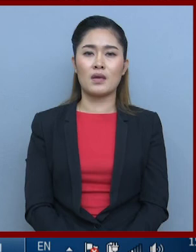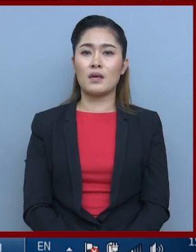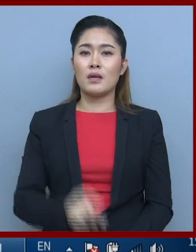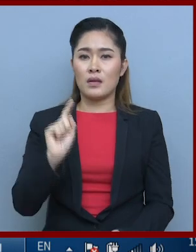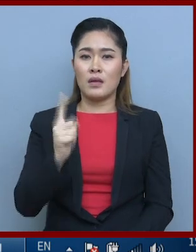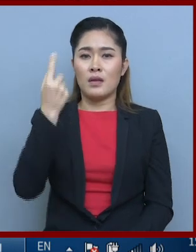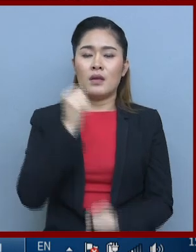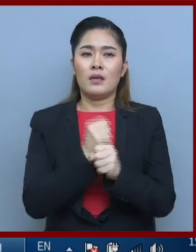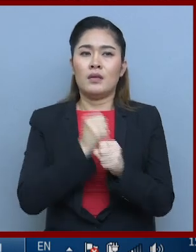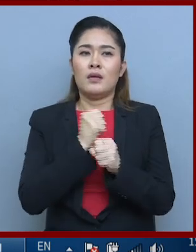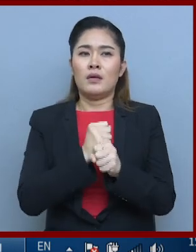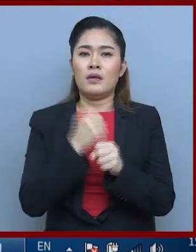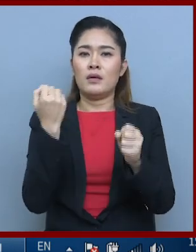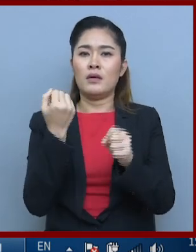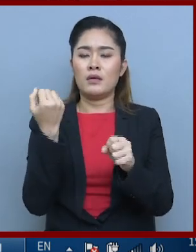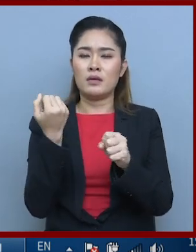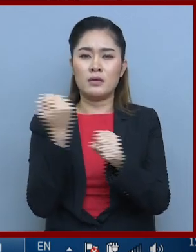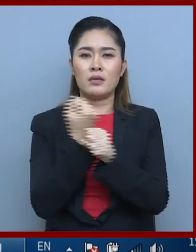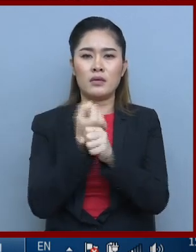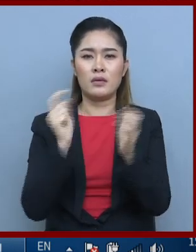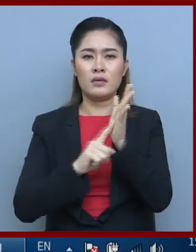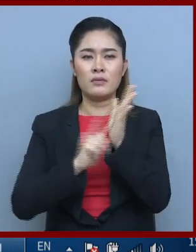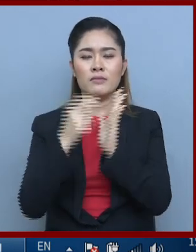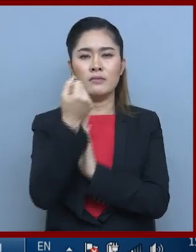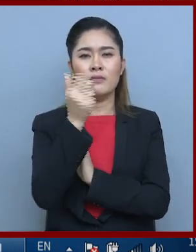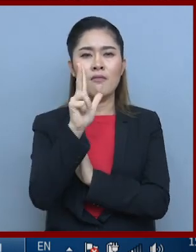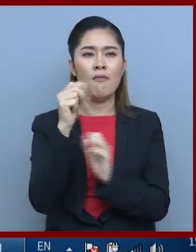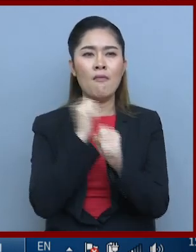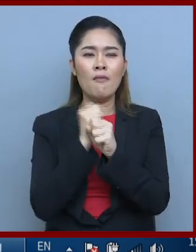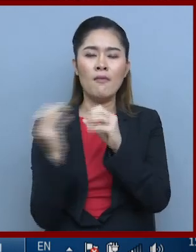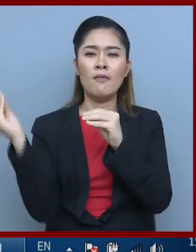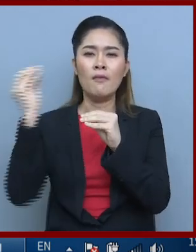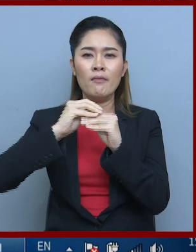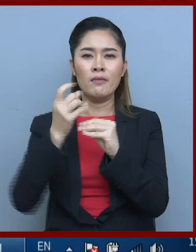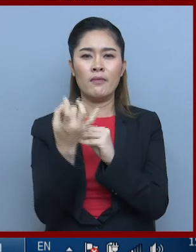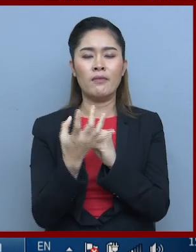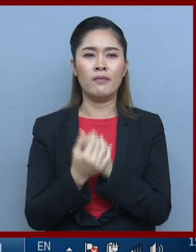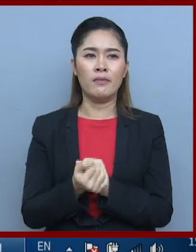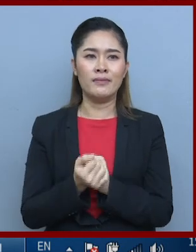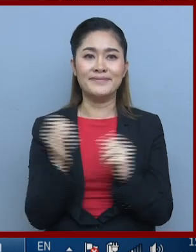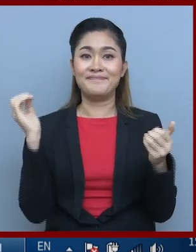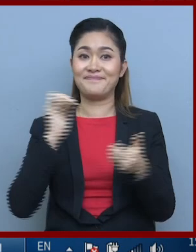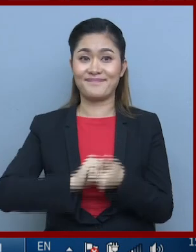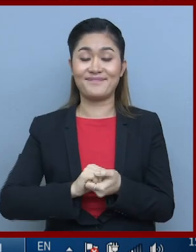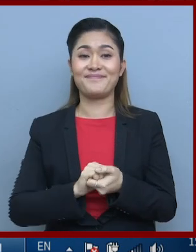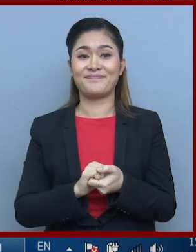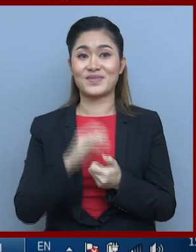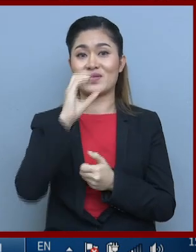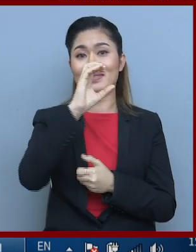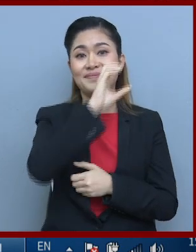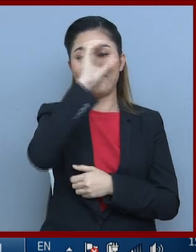อันดับแรกของใบงาน Exercise ที่13แอดอะไรเข้ามานักศึกษาแอด Component เข้าม